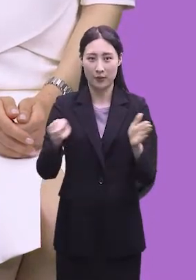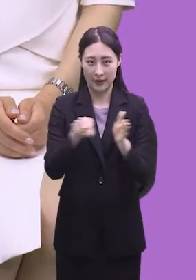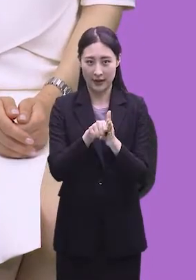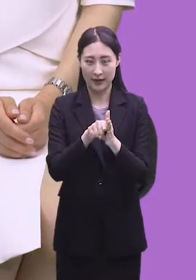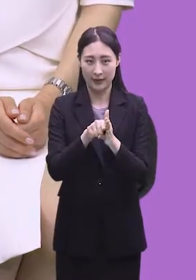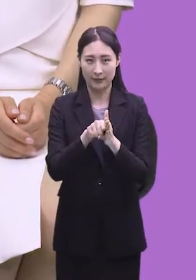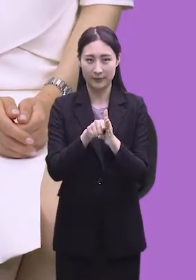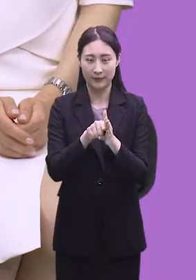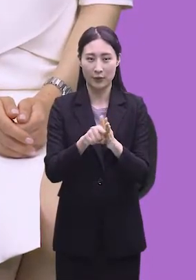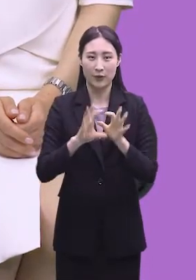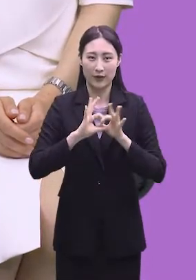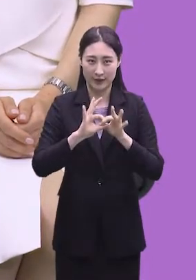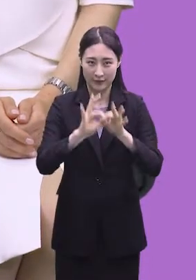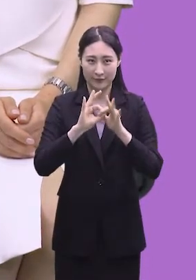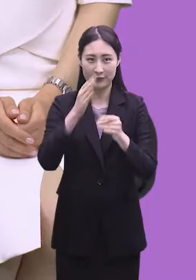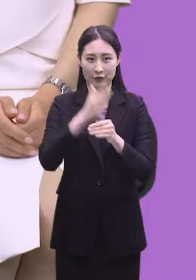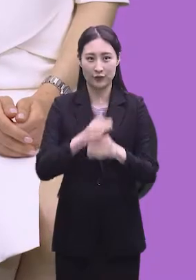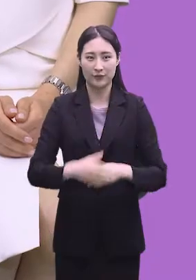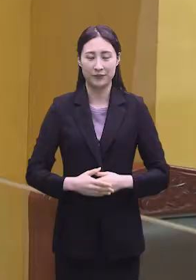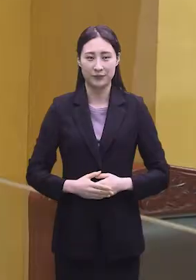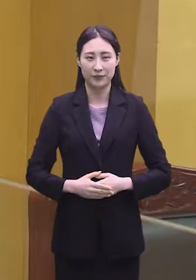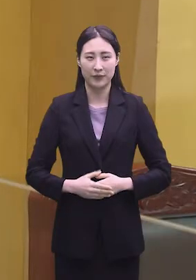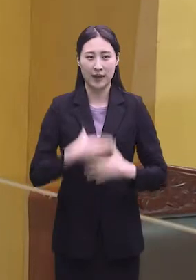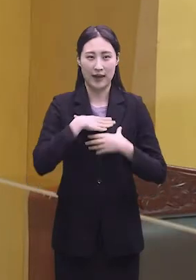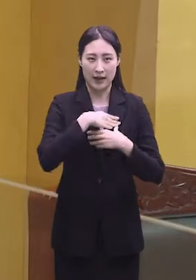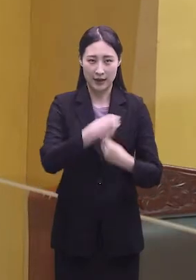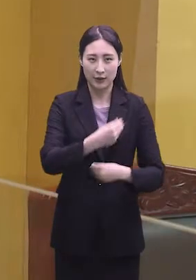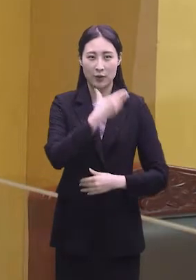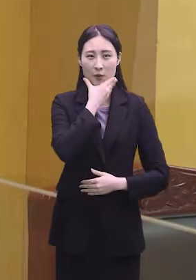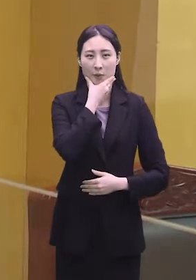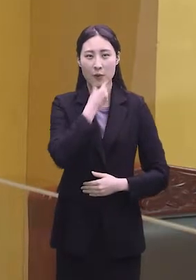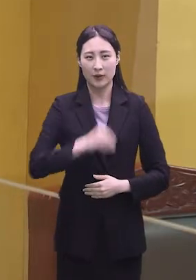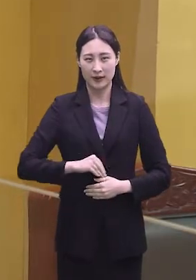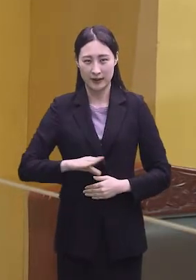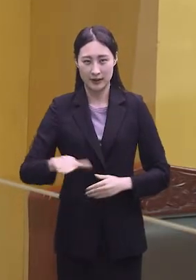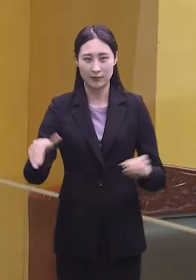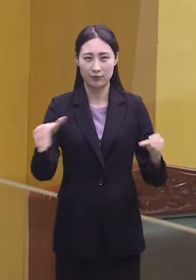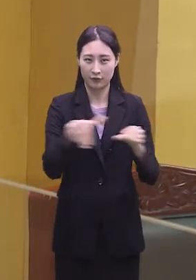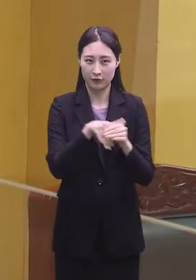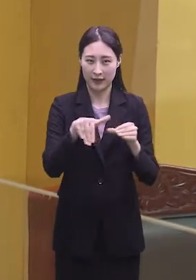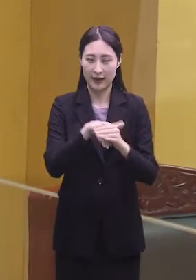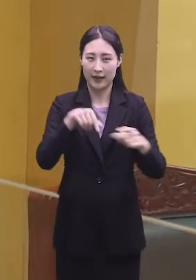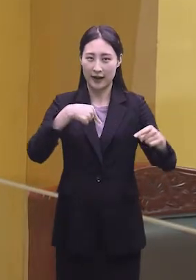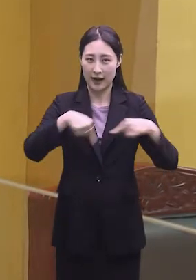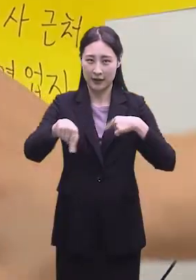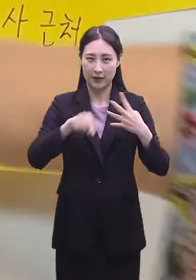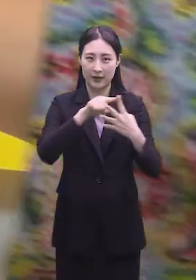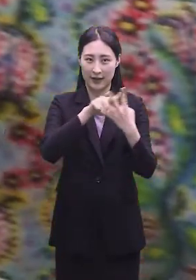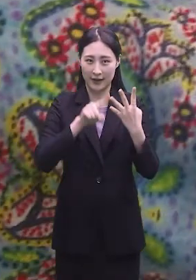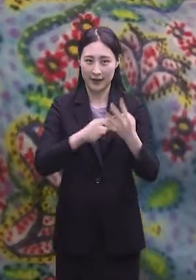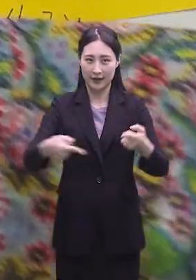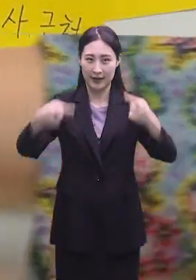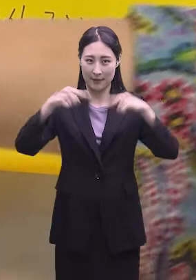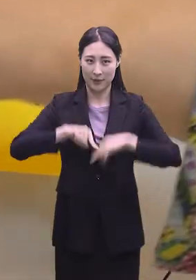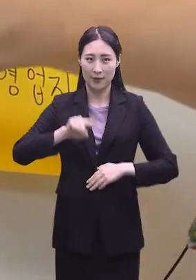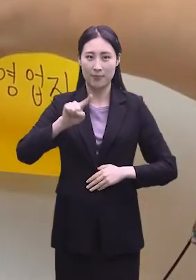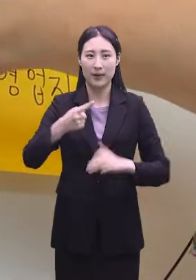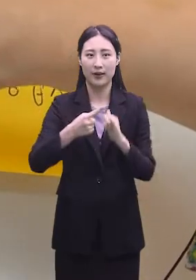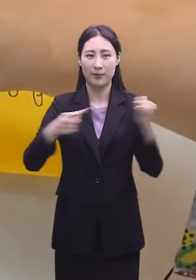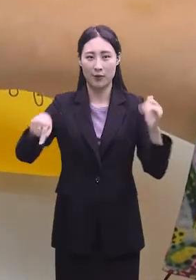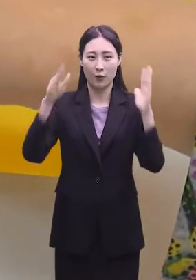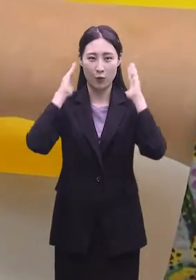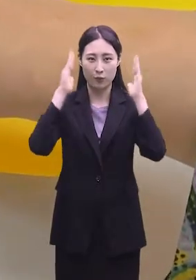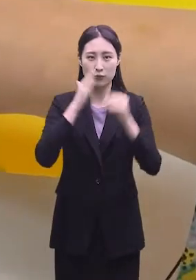민관 거버넌스 정책학교가 진행 중입니다. 안전과 복지, 문화, 행정 4개 분야에 참여자 100여